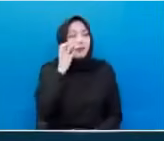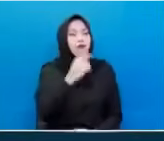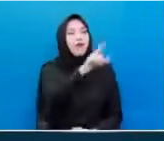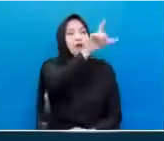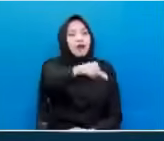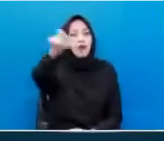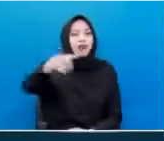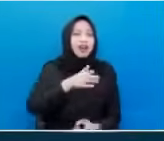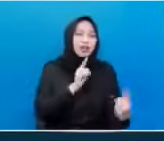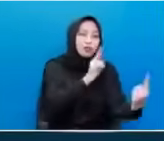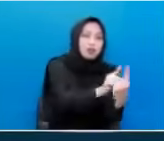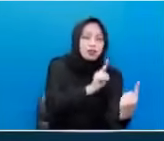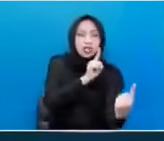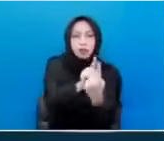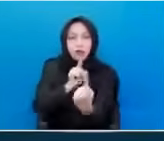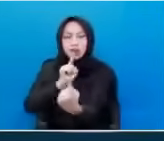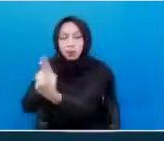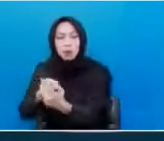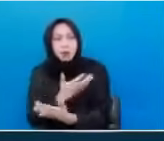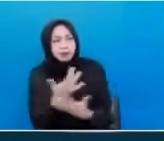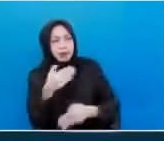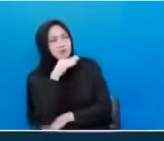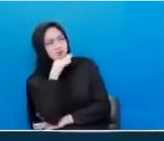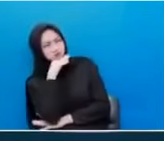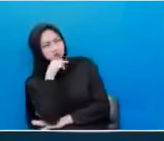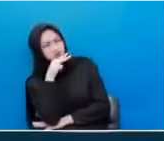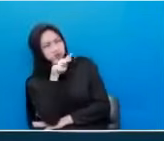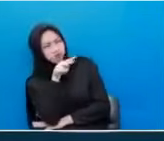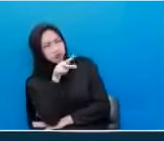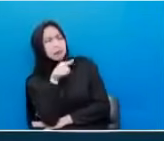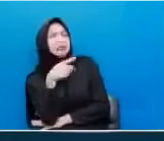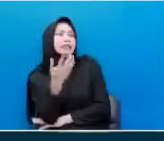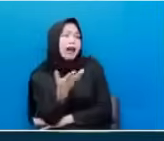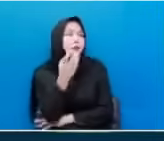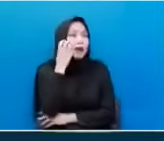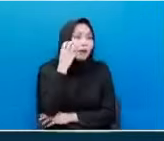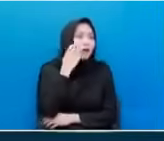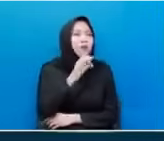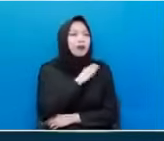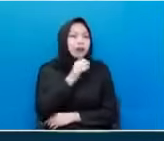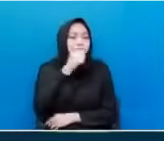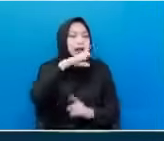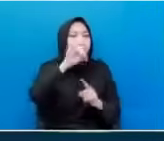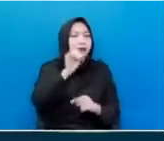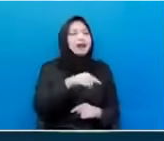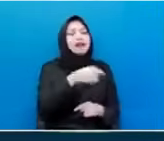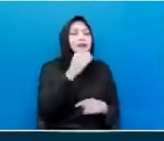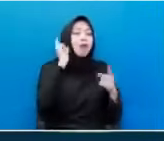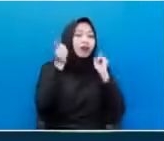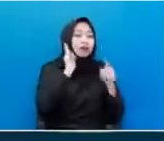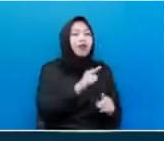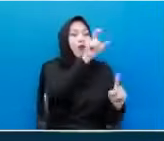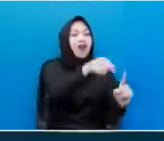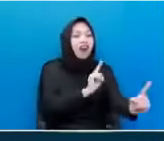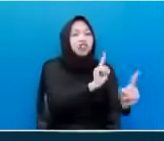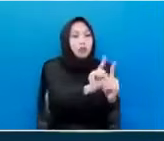e banyak yang melihat ya ini wajar sajalah namanya presiden terpilih silaturahmi tapi kalau Anda melihatnya ini sekedar